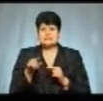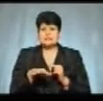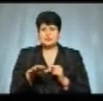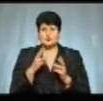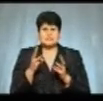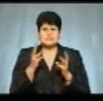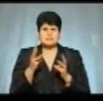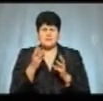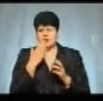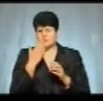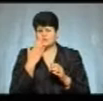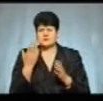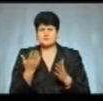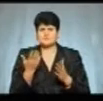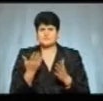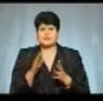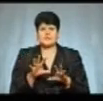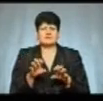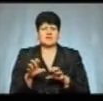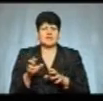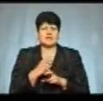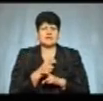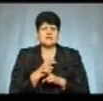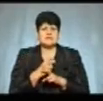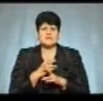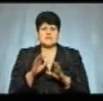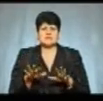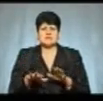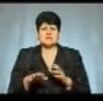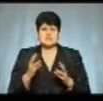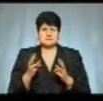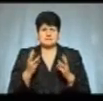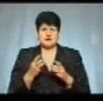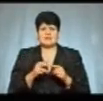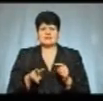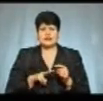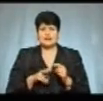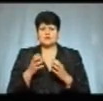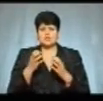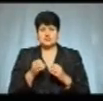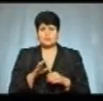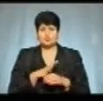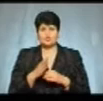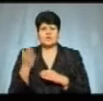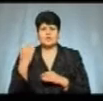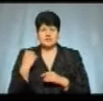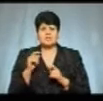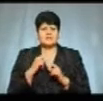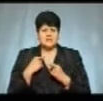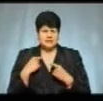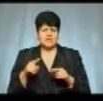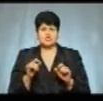спалюються відходи тваринного походження, кістки за спалювання цих відходів. Директора ще був раніше інший